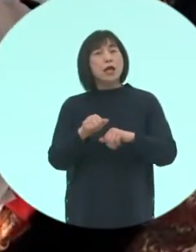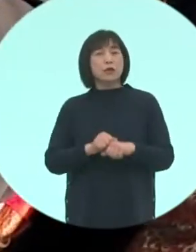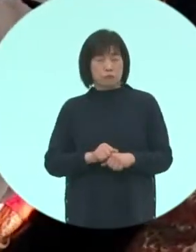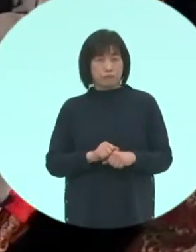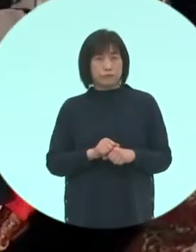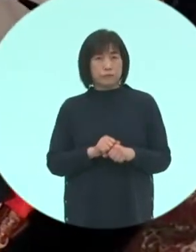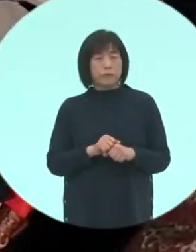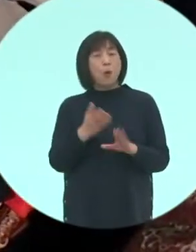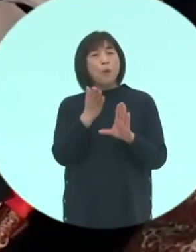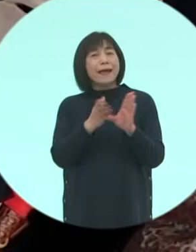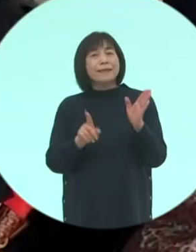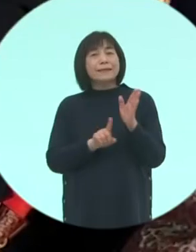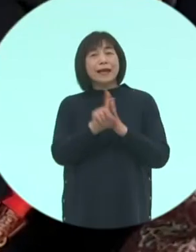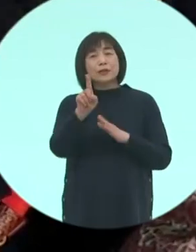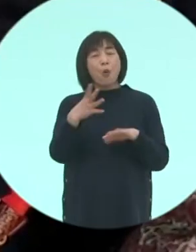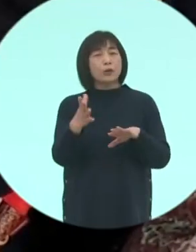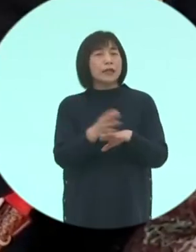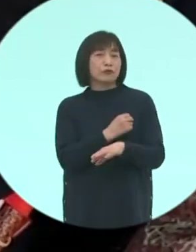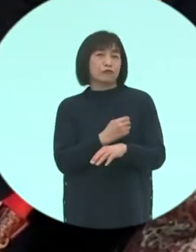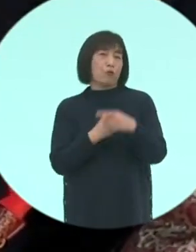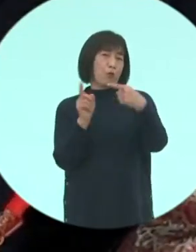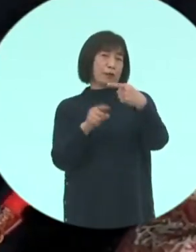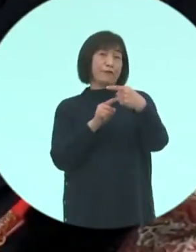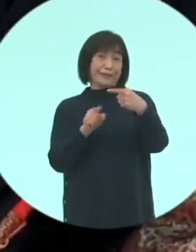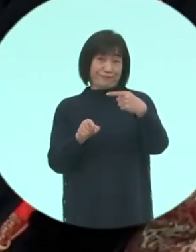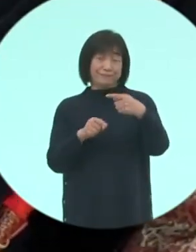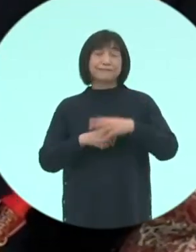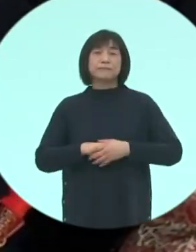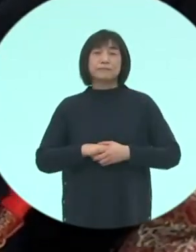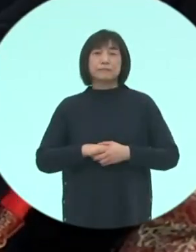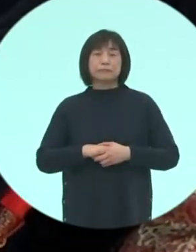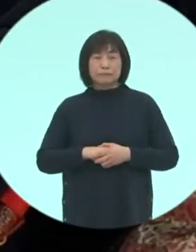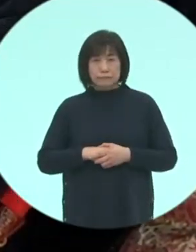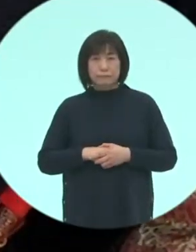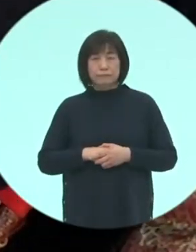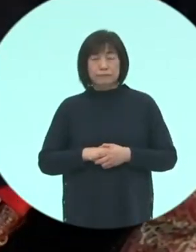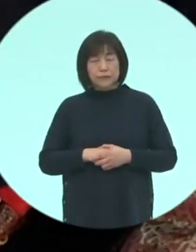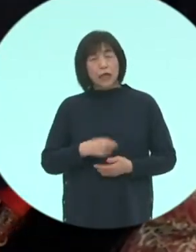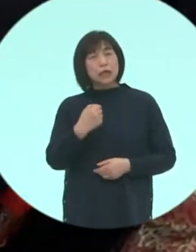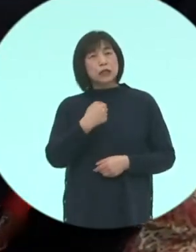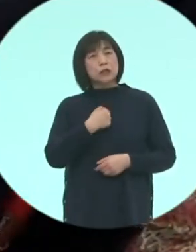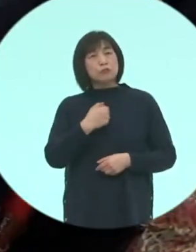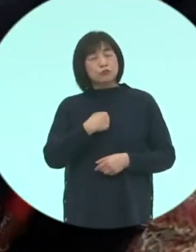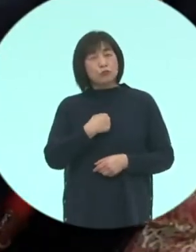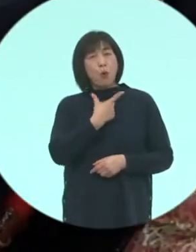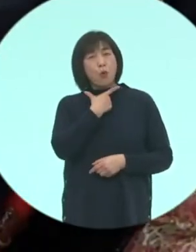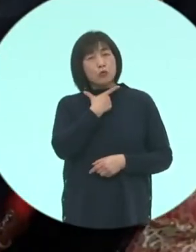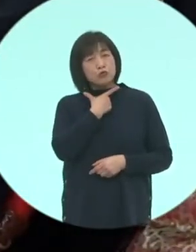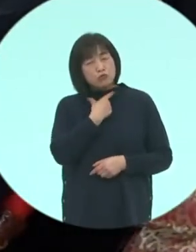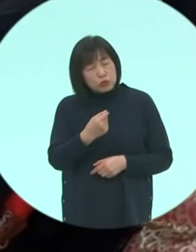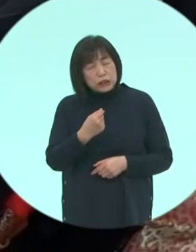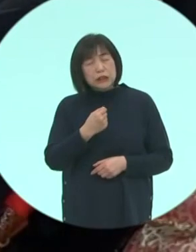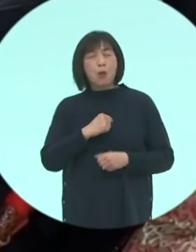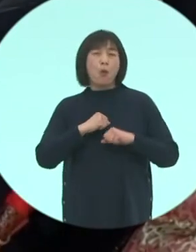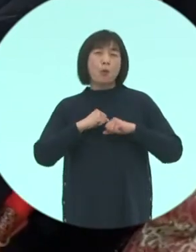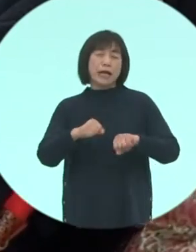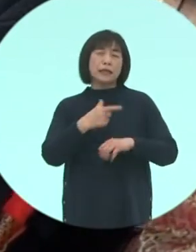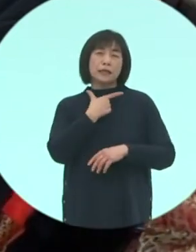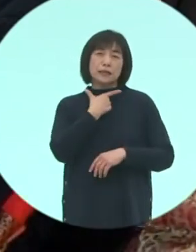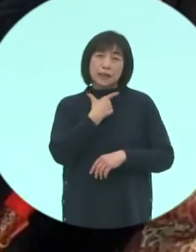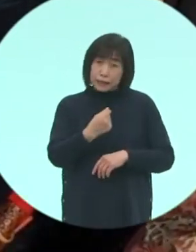県代表選手のお一人です。 やっぱり自分の好きなことをやりたいっていう